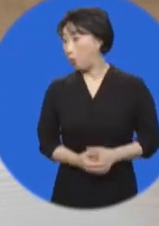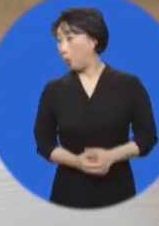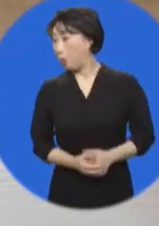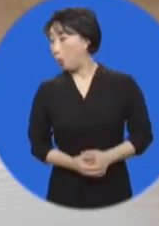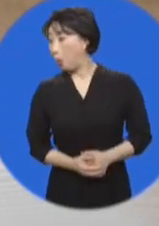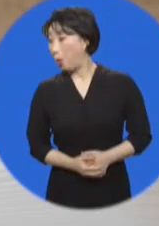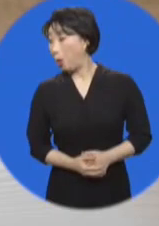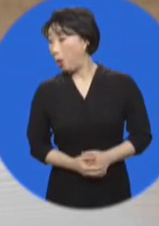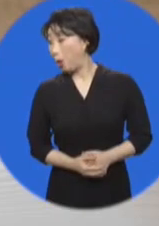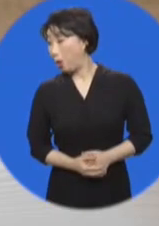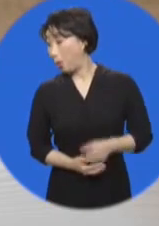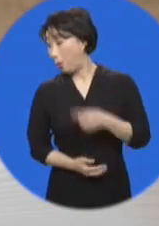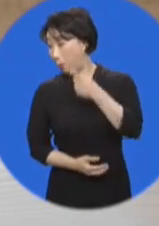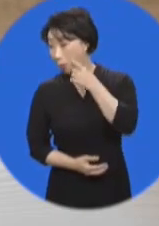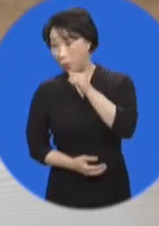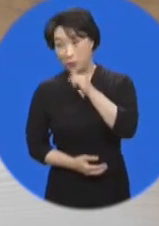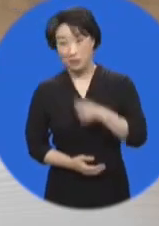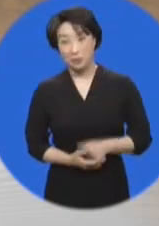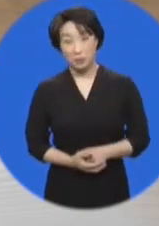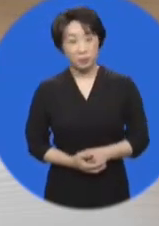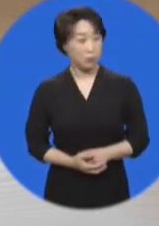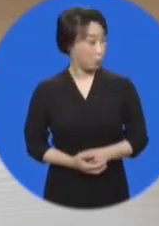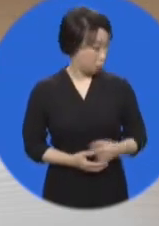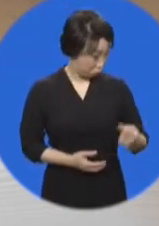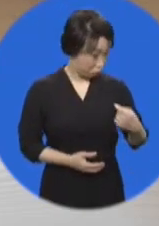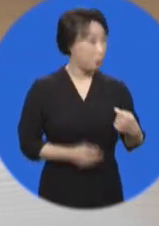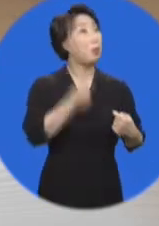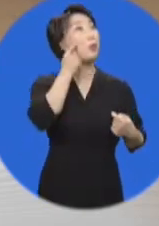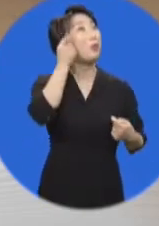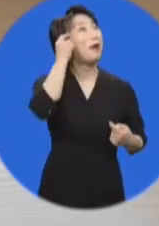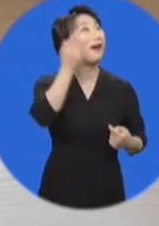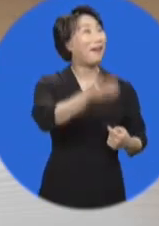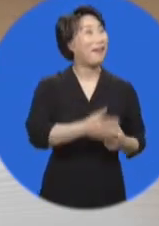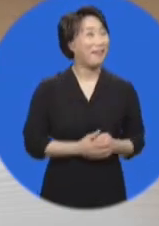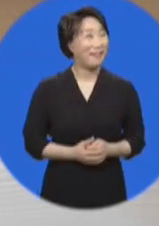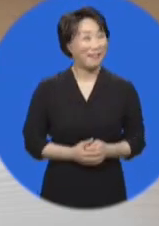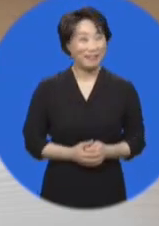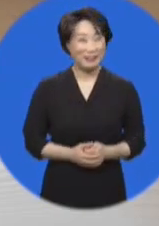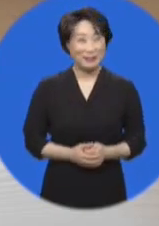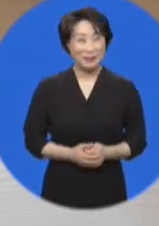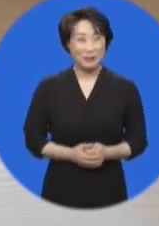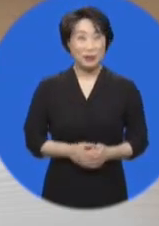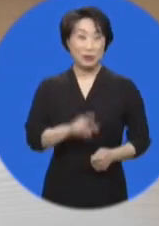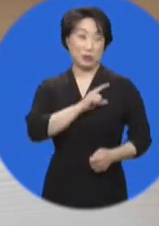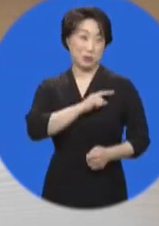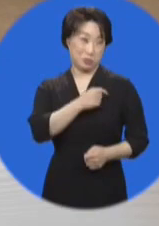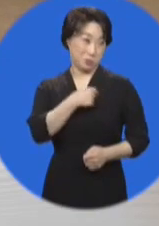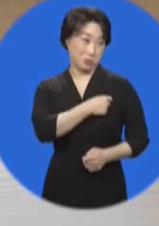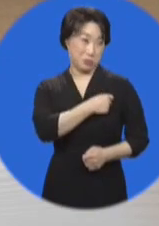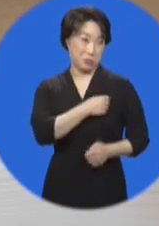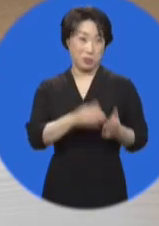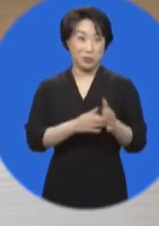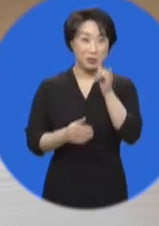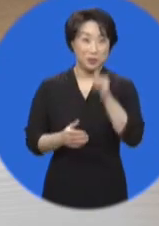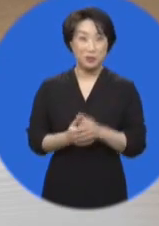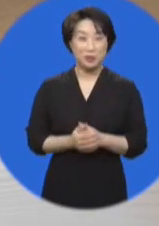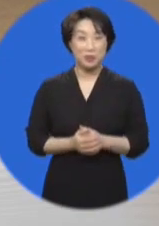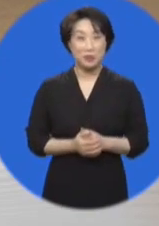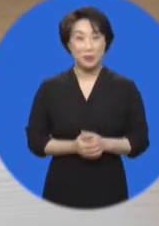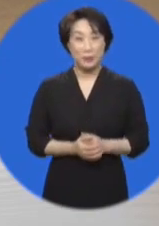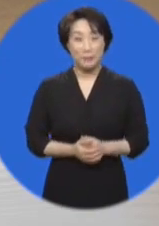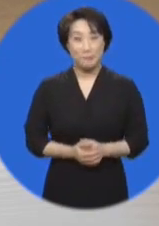이렇게 봅니다. 이렇게 봐요. 무드로 보는지 모르겠어요, 명찰을. 내 이름 들었는데 무드로 보는지